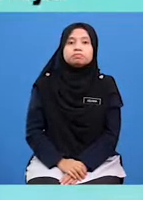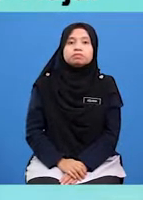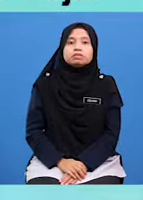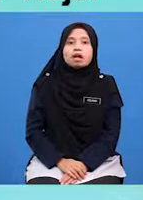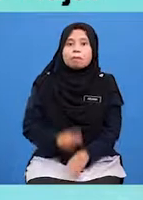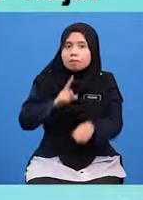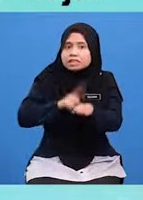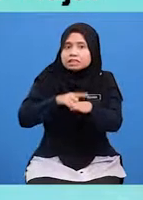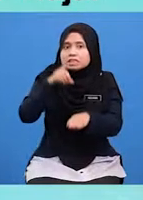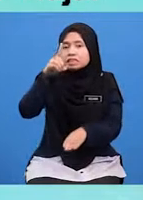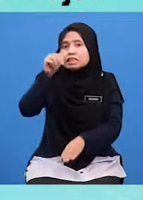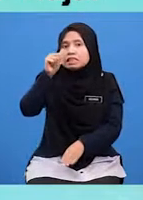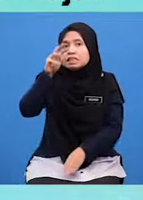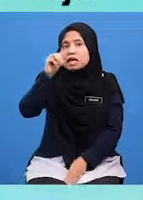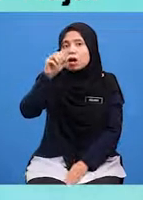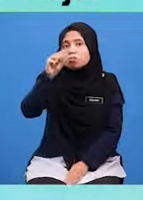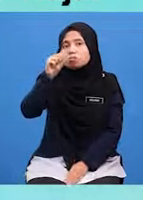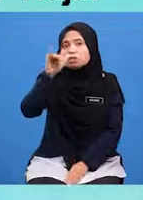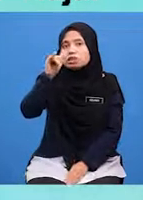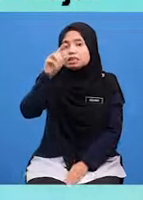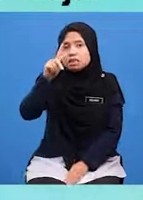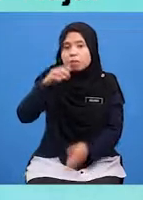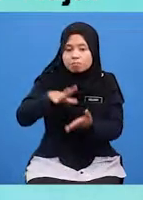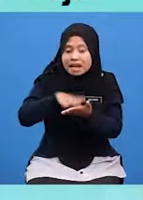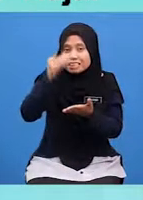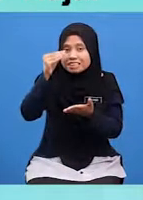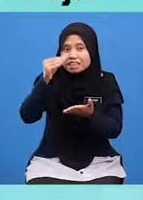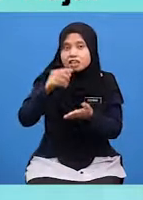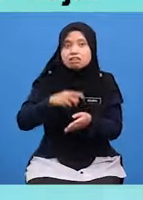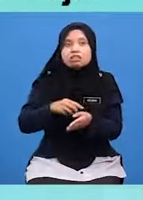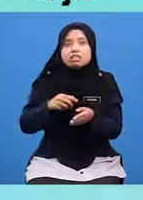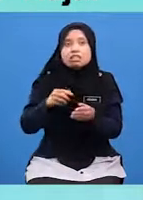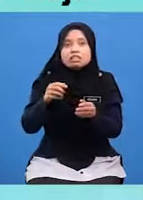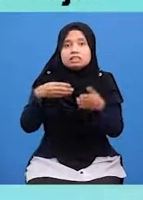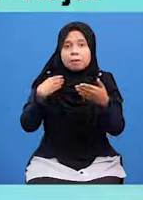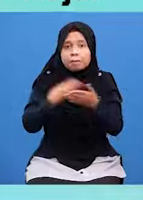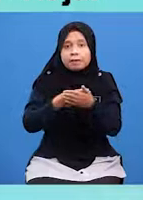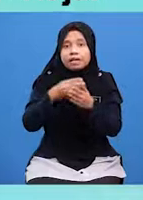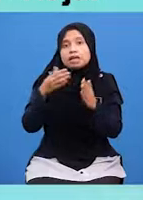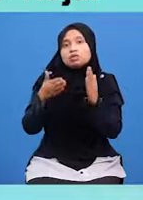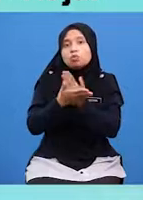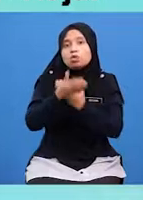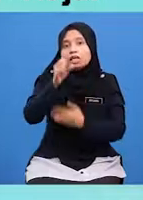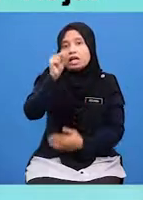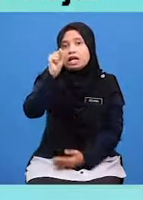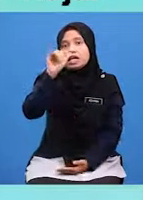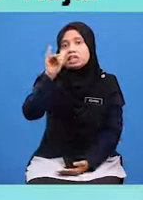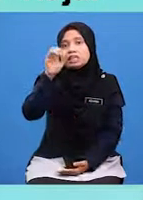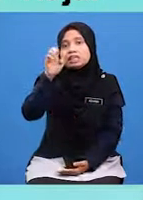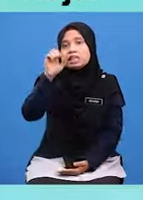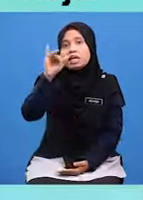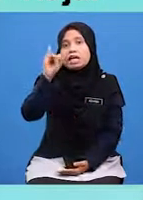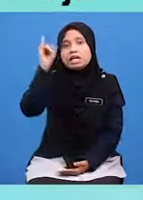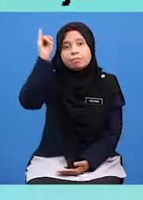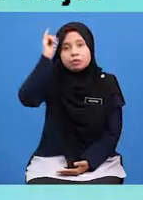Ketika di Damsyik, beliau menghadiri kuliah Kitab Sahih Al-Bukhari yang disampaikan oleh Syekh Nur al-Sinah